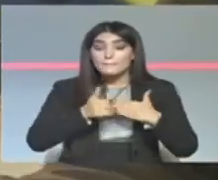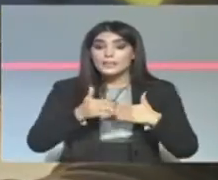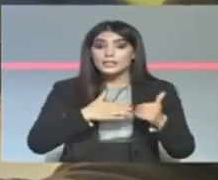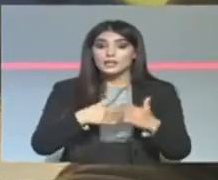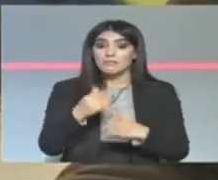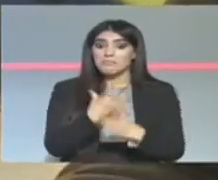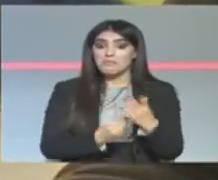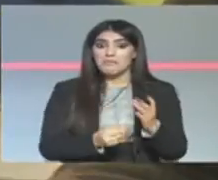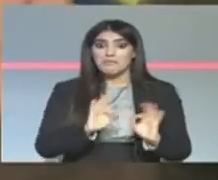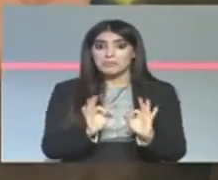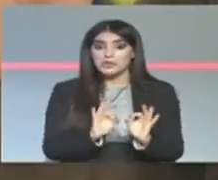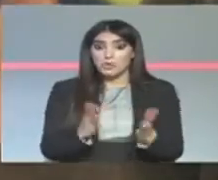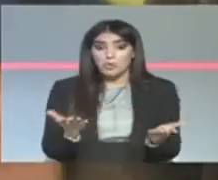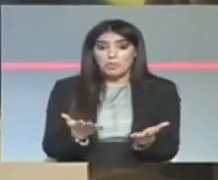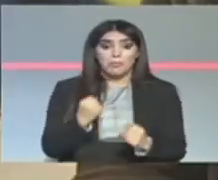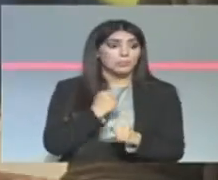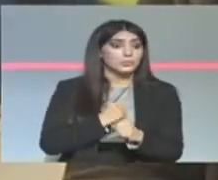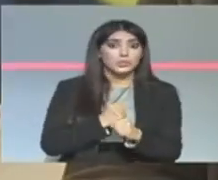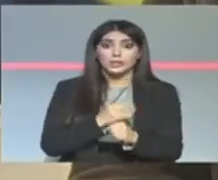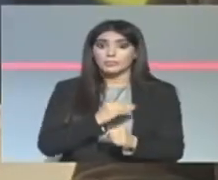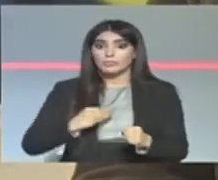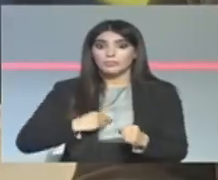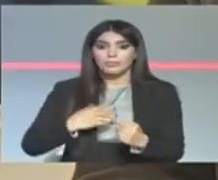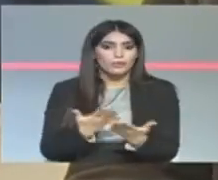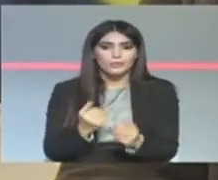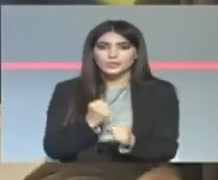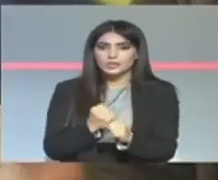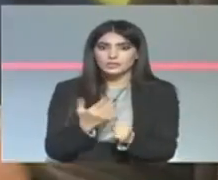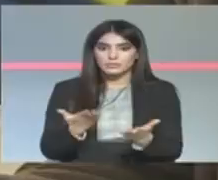ادى الشيخ اه